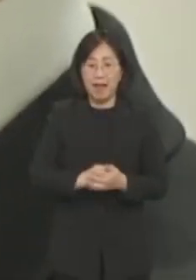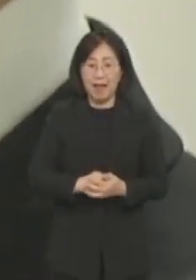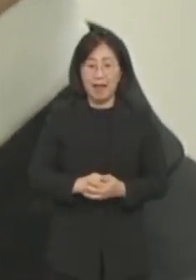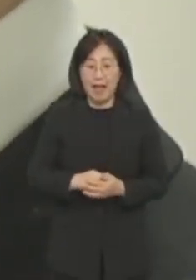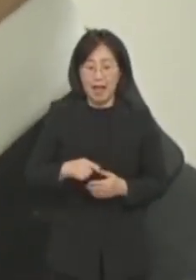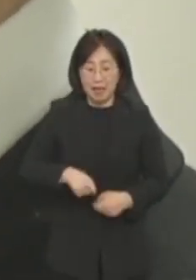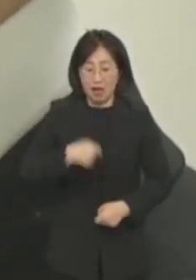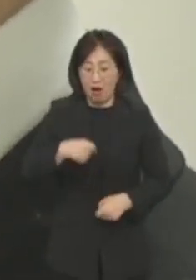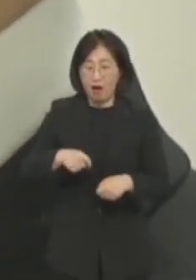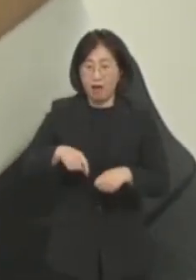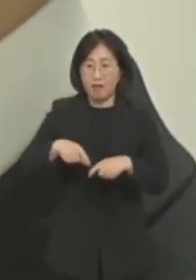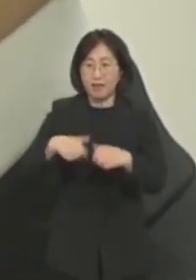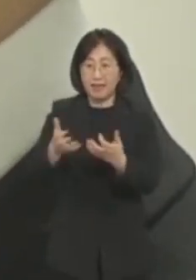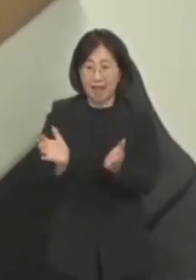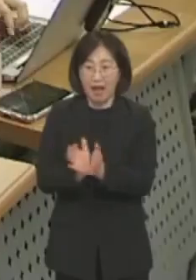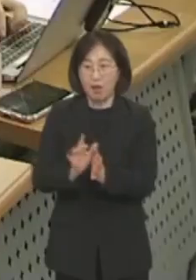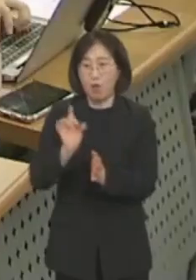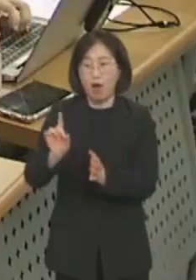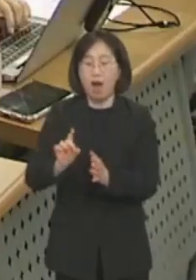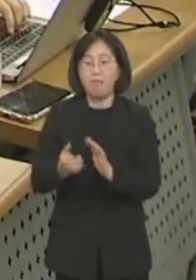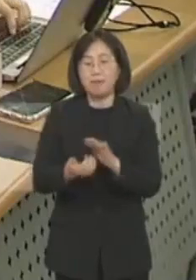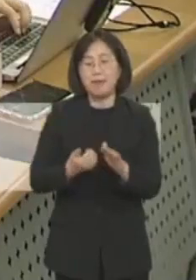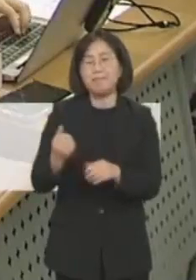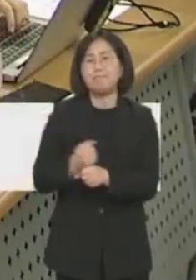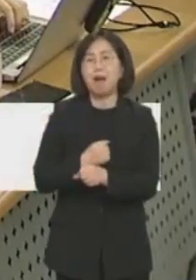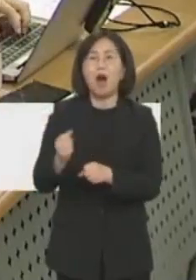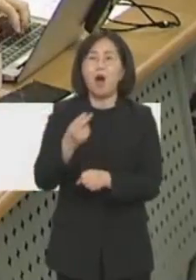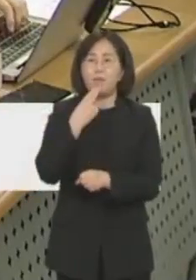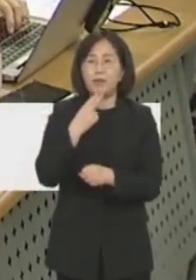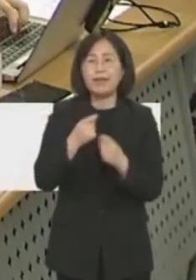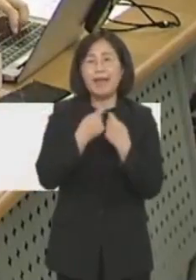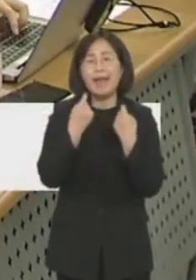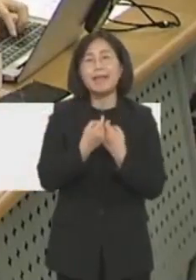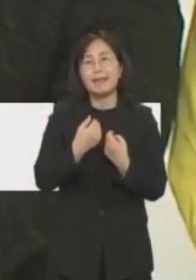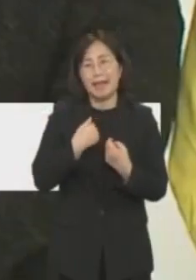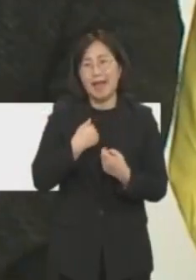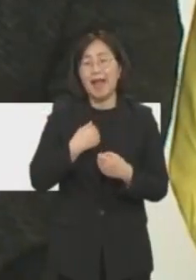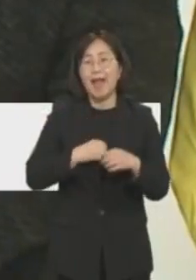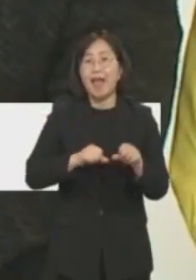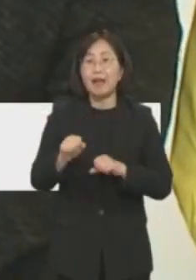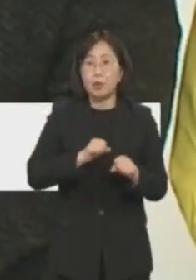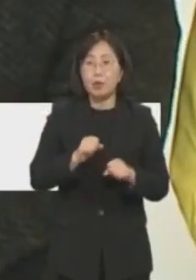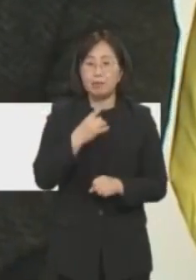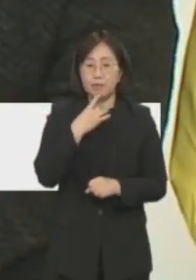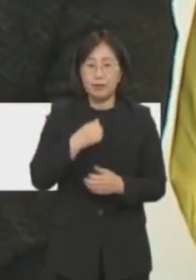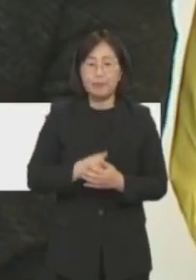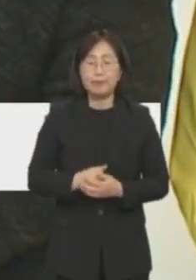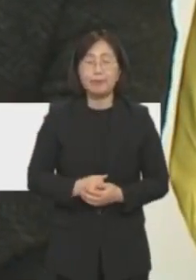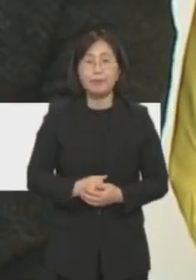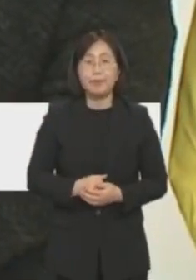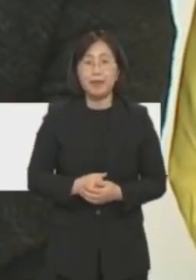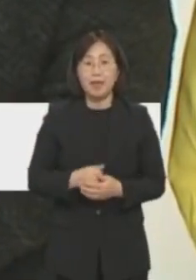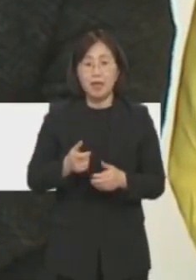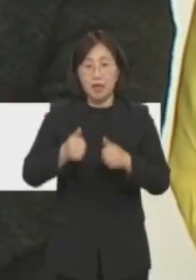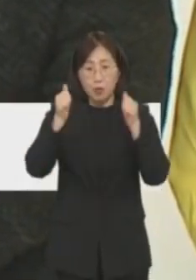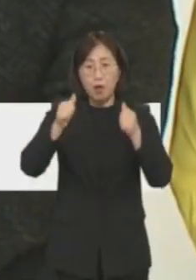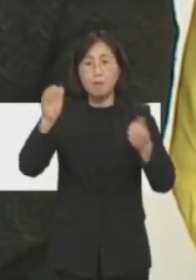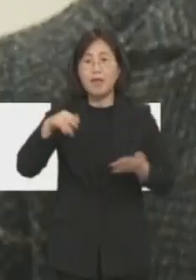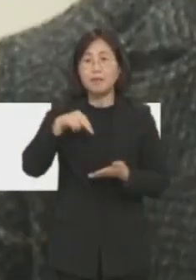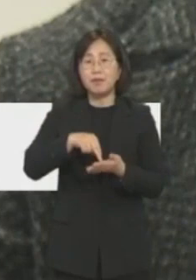속한 정당과 사전에 계획한 바 없는 개인 행동이었다며 졸업생의 입장에서 꼭 말해야 하는 의견이었다고